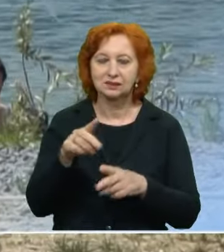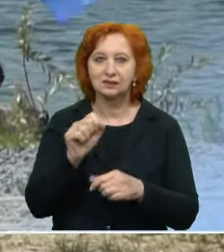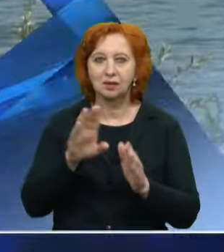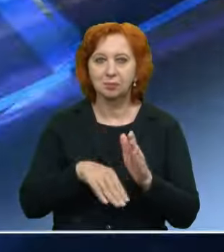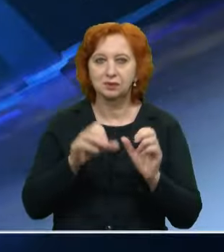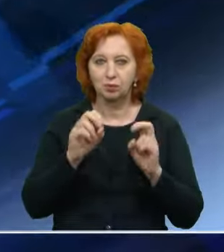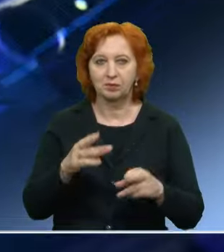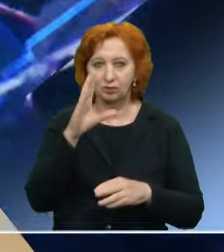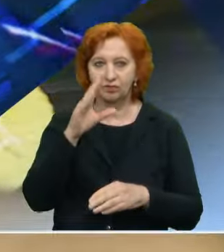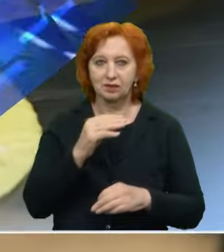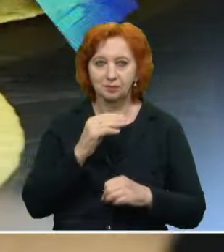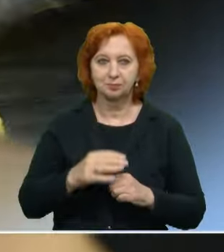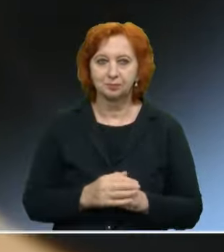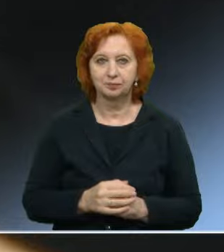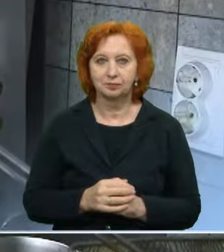на воде?